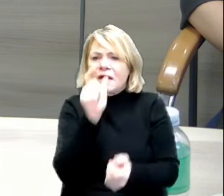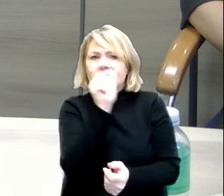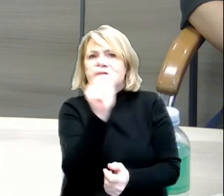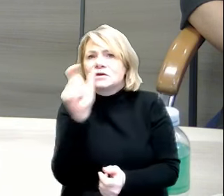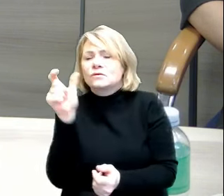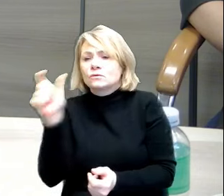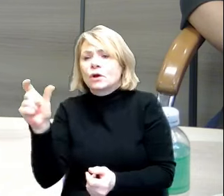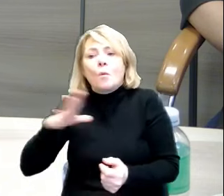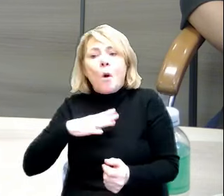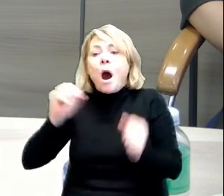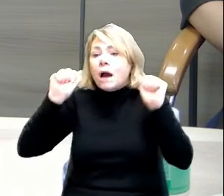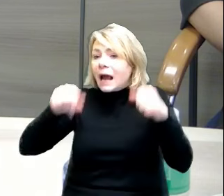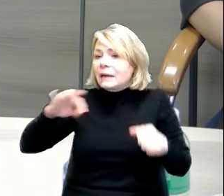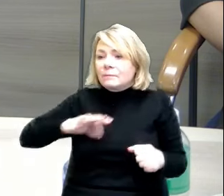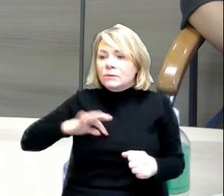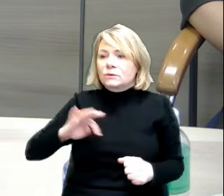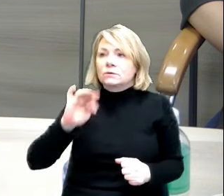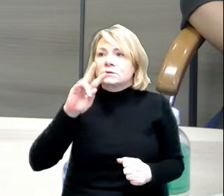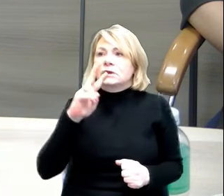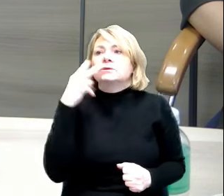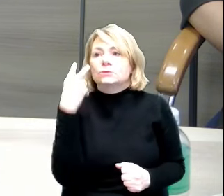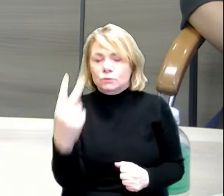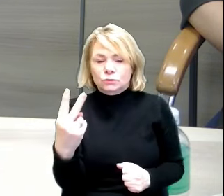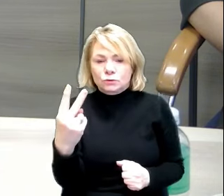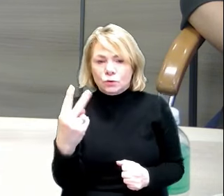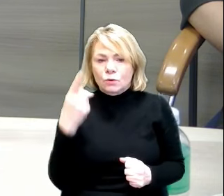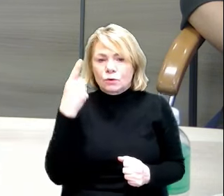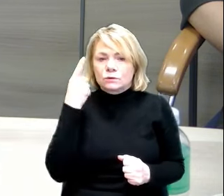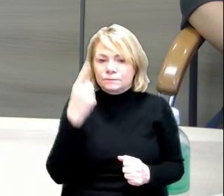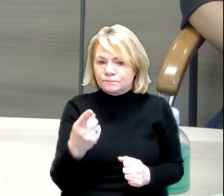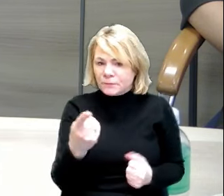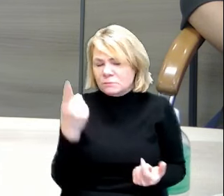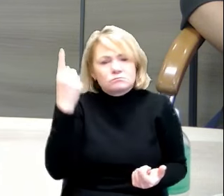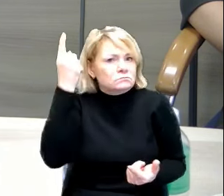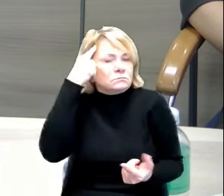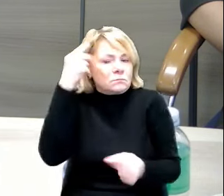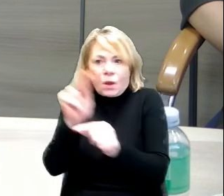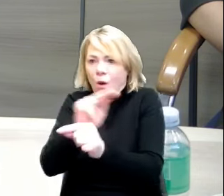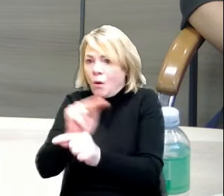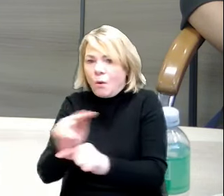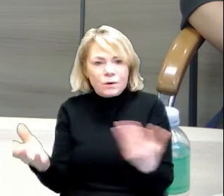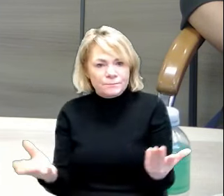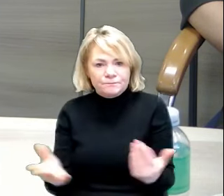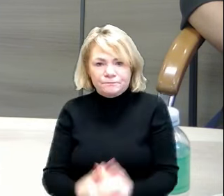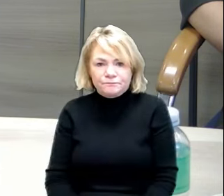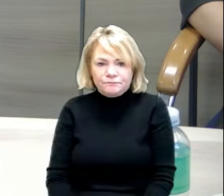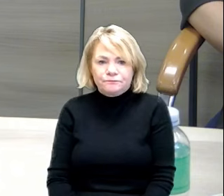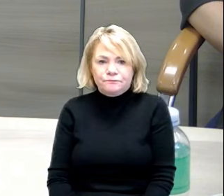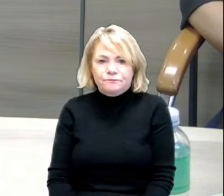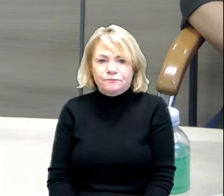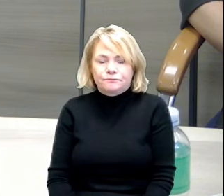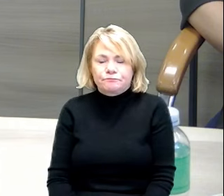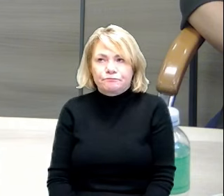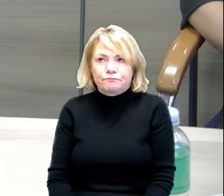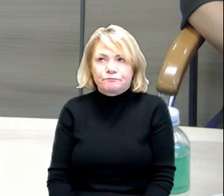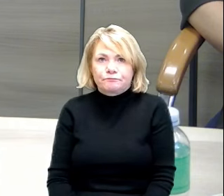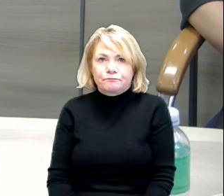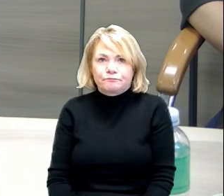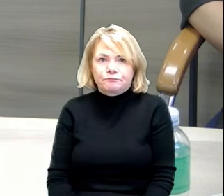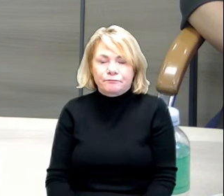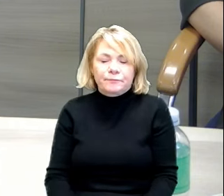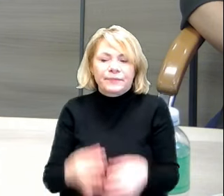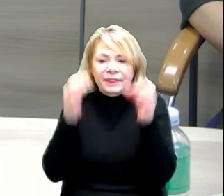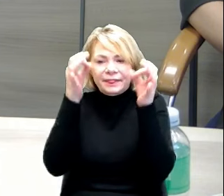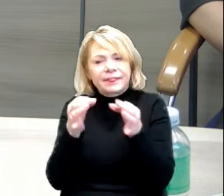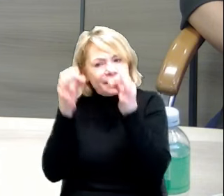du ir tai jau buvo skaitoma kaip projekto korektūra dėl teisėsaugos nu žinot aš labai įdomiai